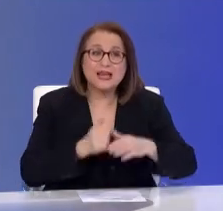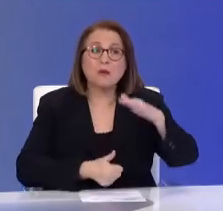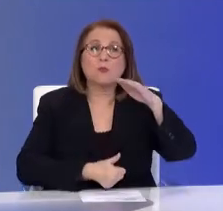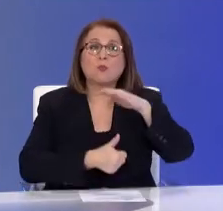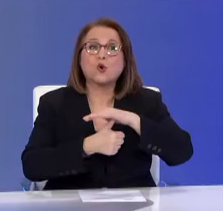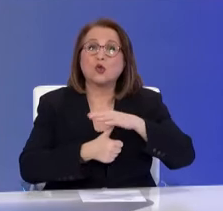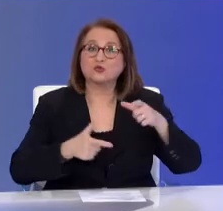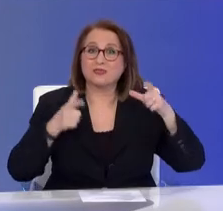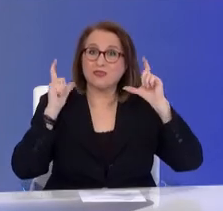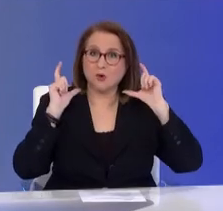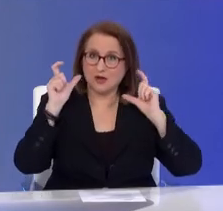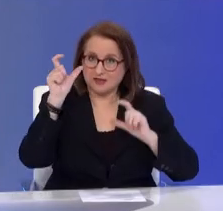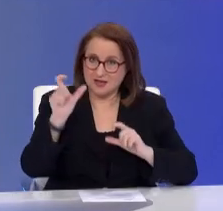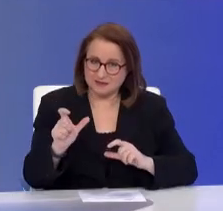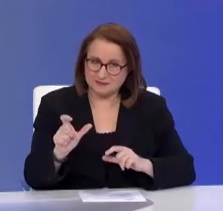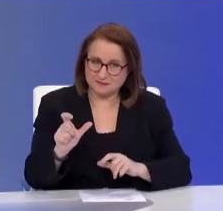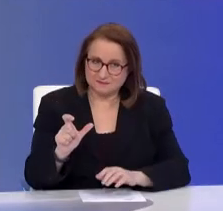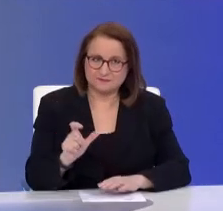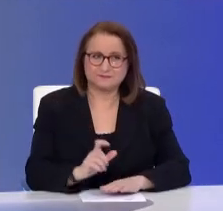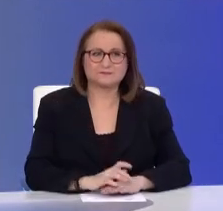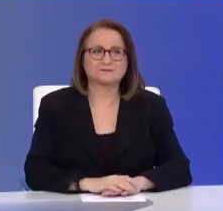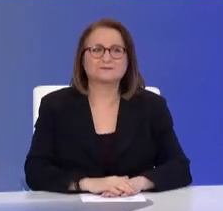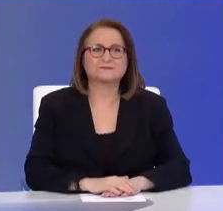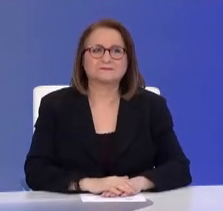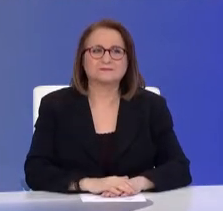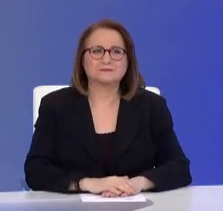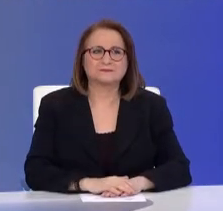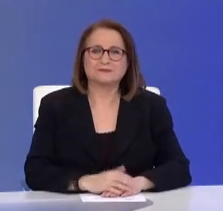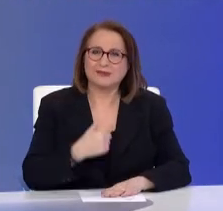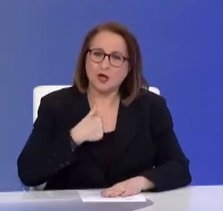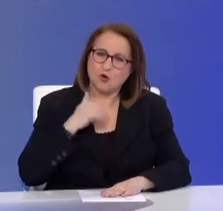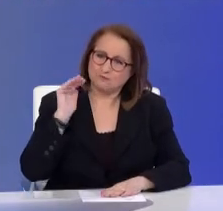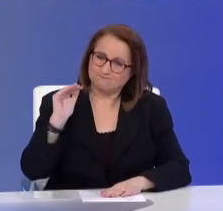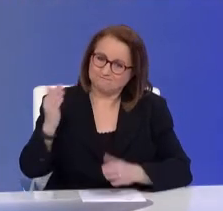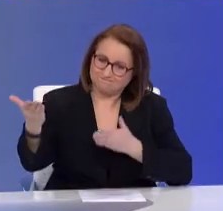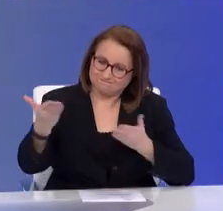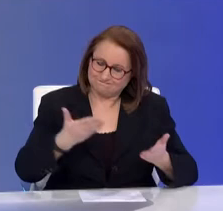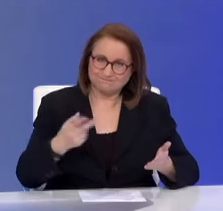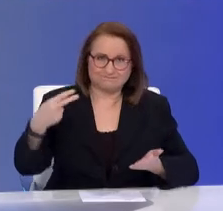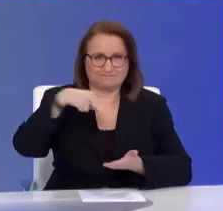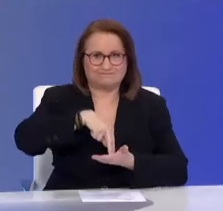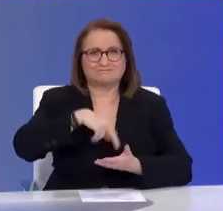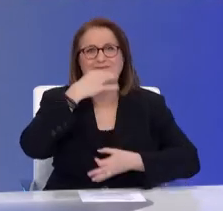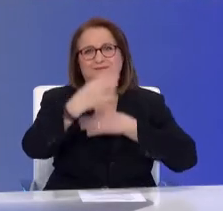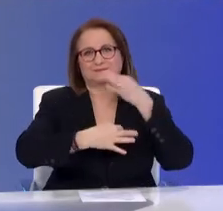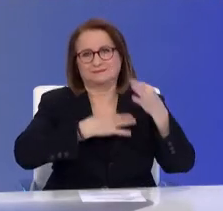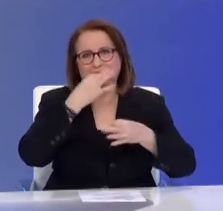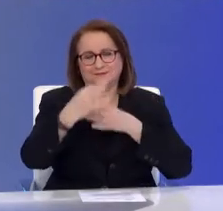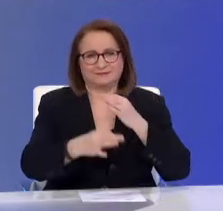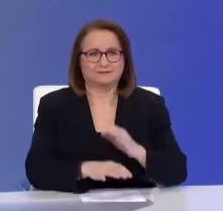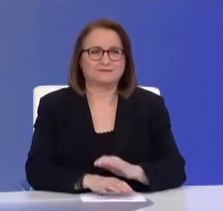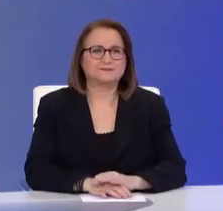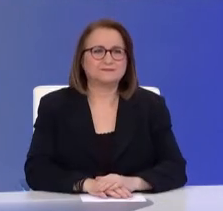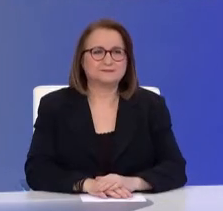πρόεδρο της Ελληνικής Δημοκρατίας, κυρία Σακελαροπούλου, και την καλώ να λάβει το βήμα.